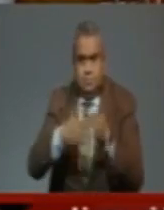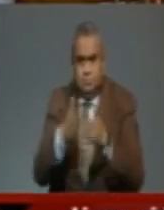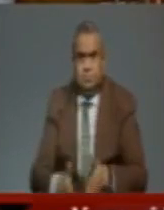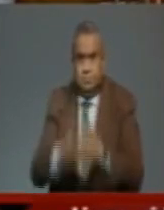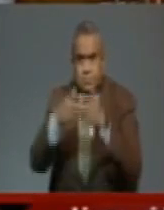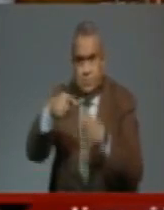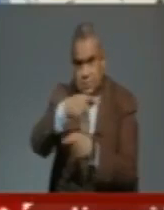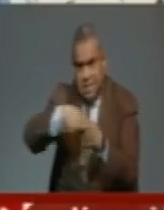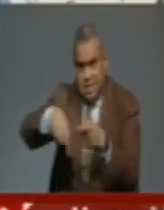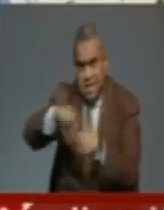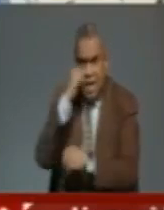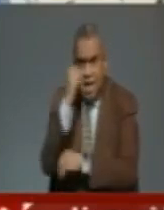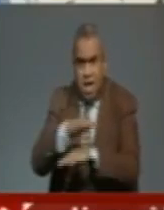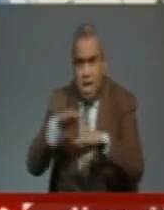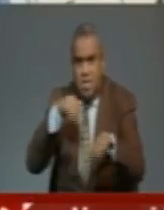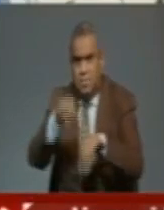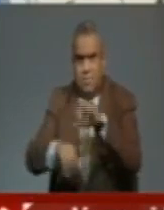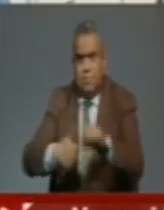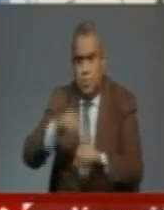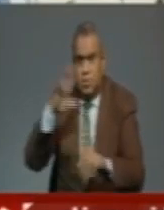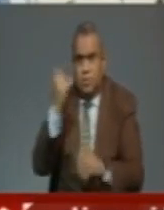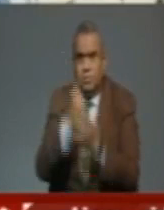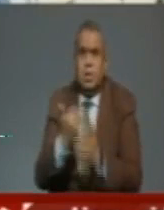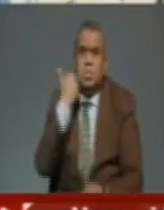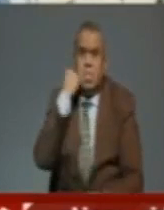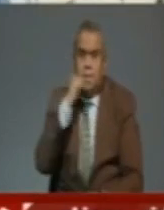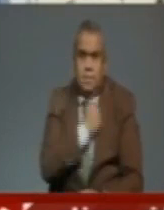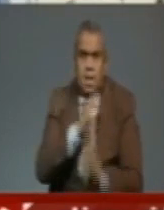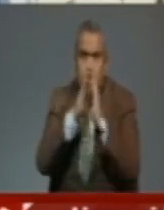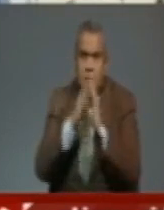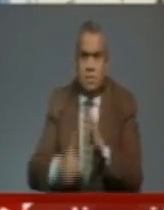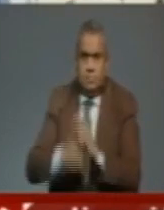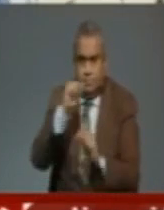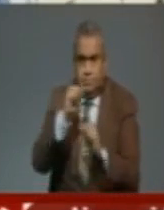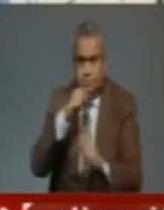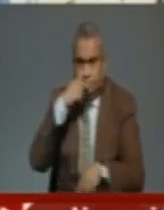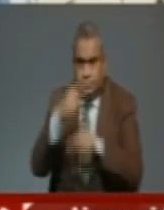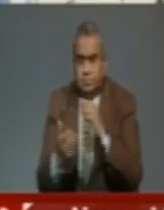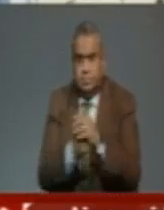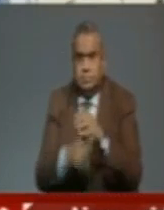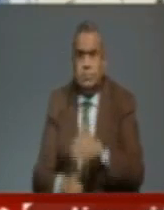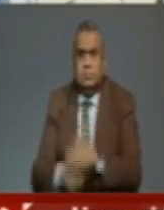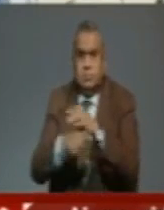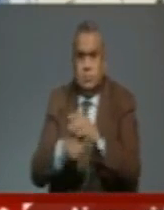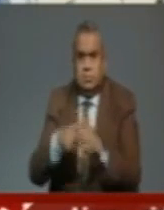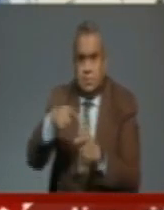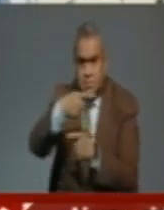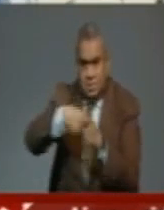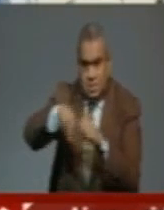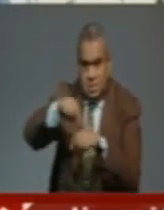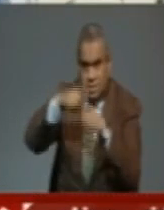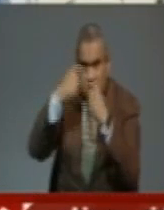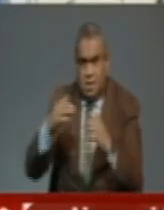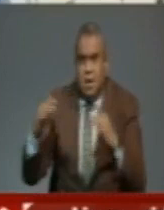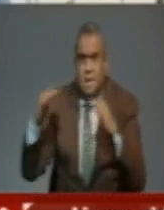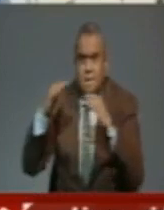كلها وتم استغلالها. ده طبعا يا فندم ده المصب بتاع المجرى الملاح